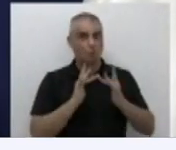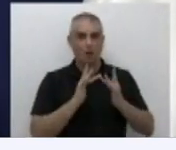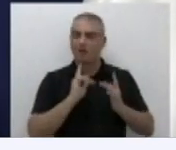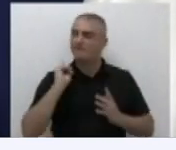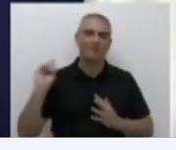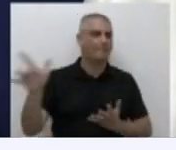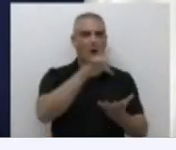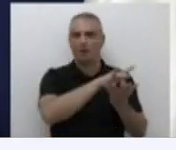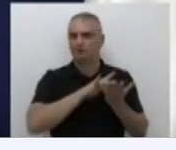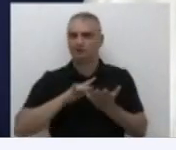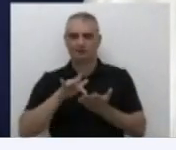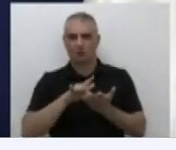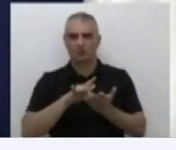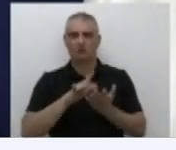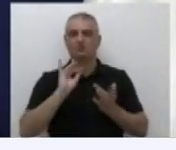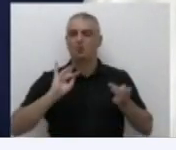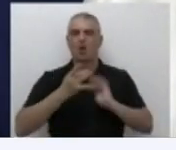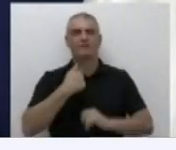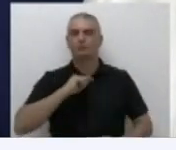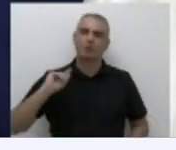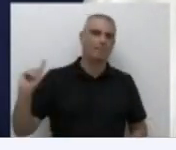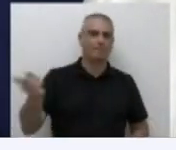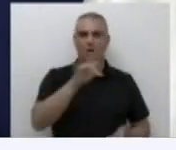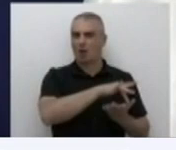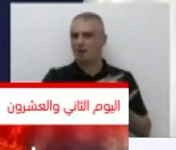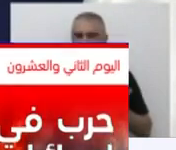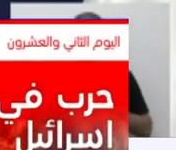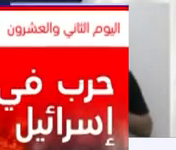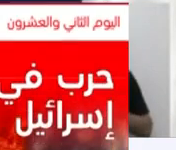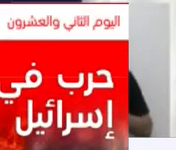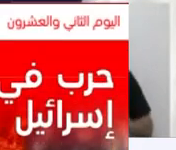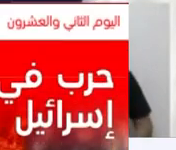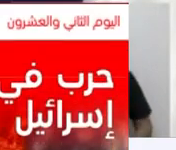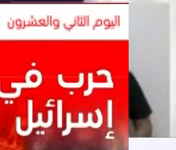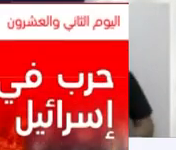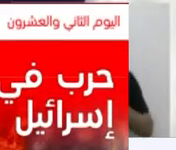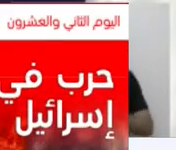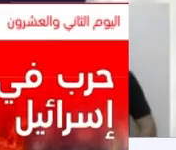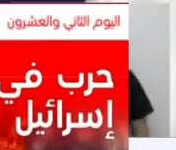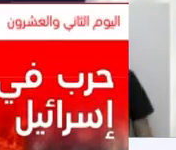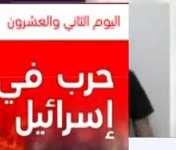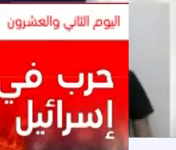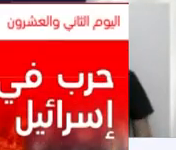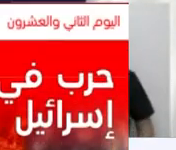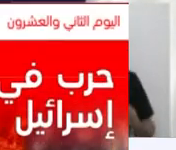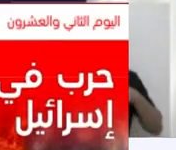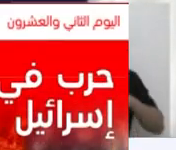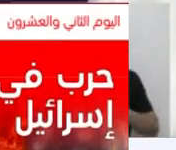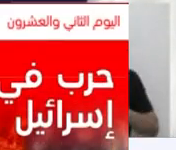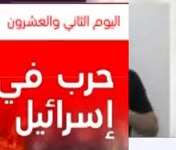أن لا يحدث ما حدث مجددا. نحن نعمل بكل الجبهات لكي يفهم أعداؤنا